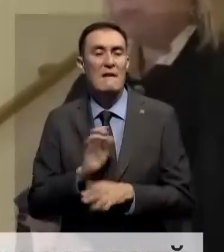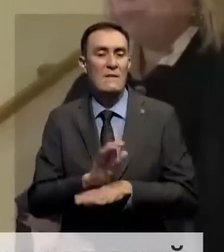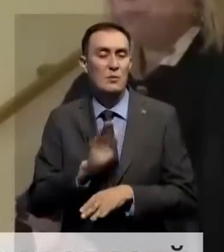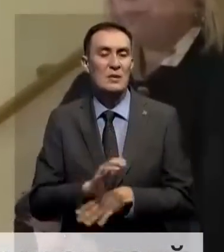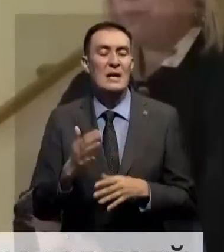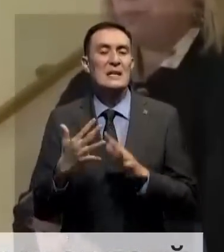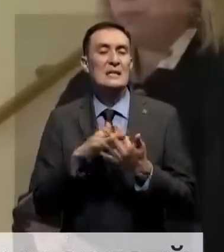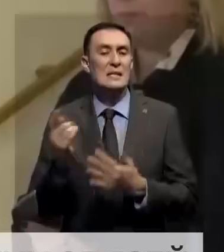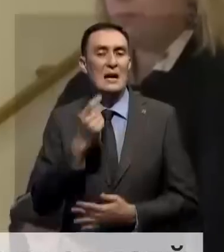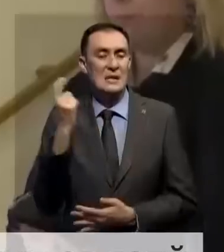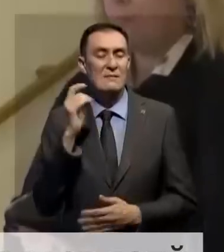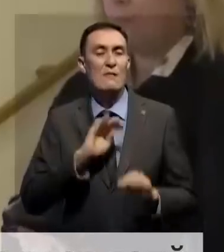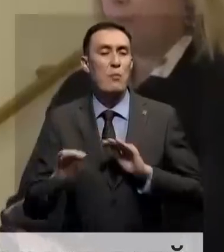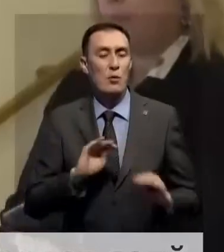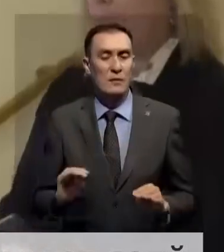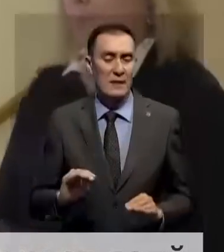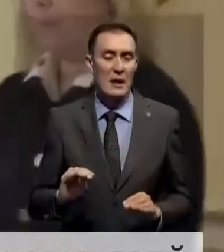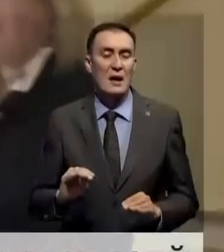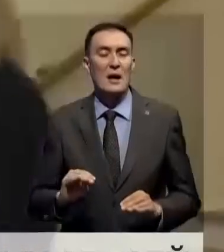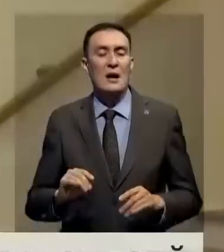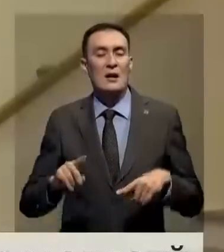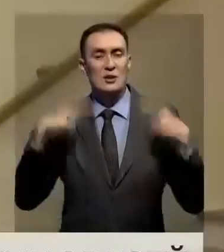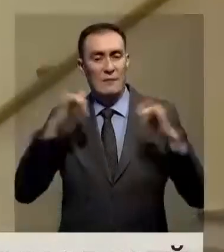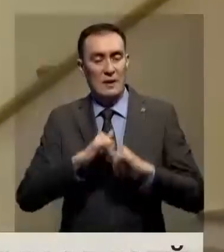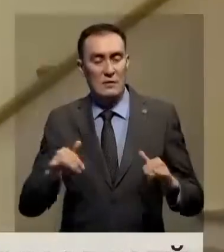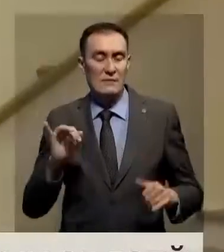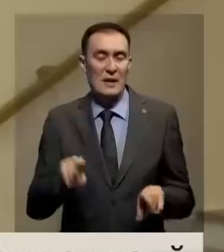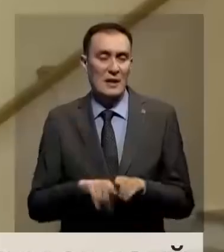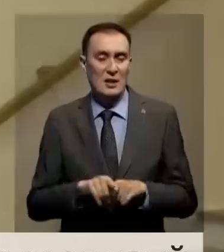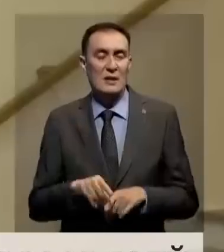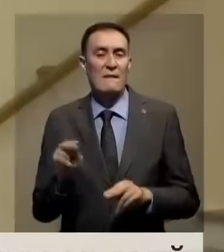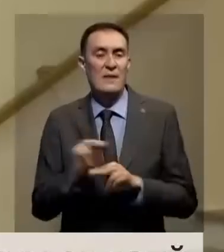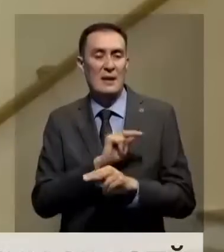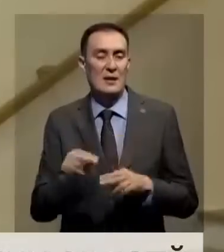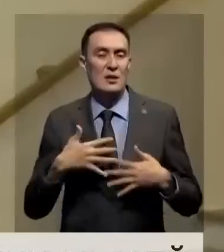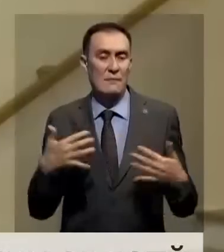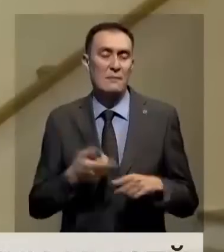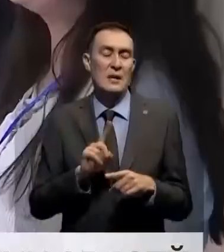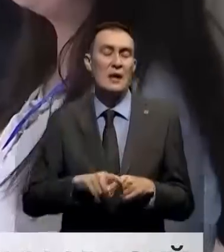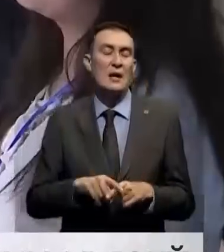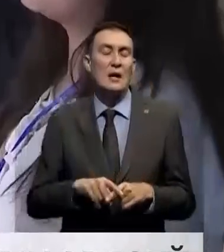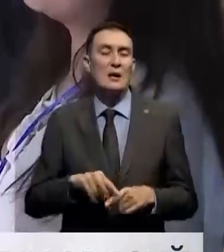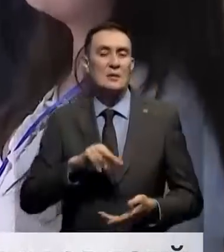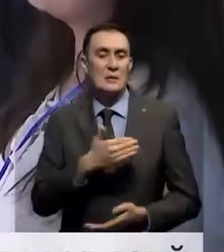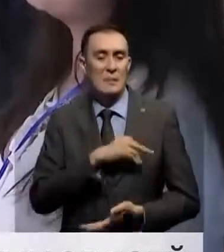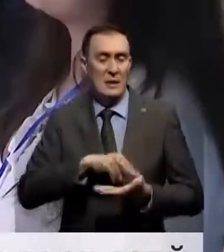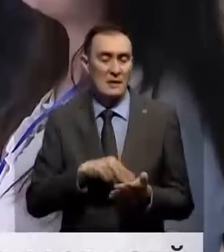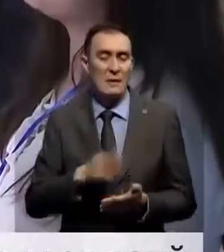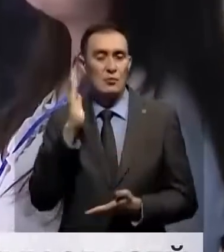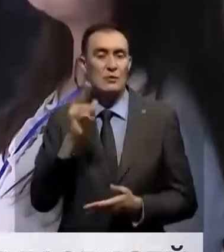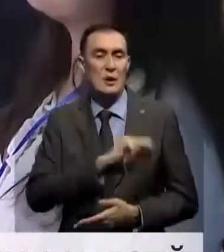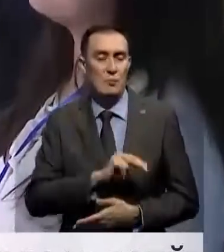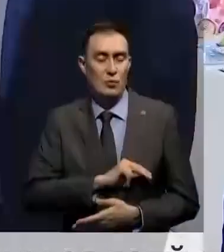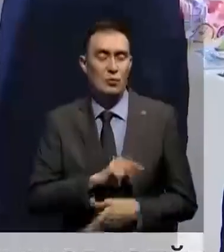производства сельскохозяйственного оборудования, животноводства и ветеринарии. Мы надеемся на плодотворное и длительное сотрудничество. Акмолинские предприятия